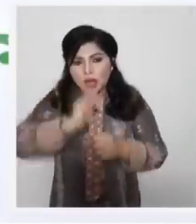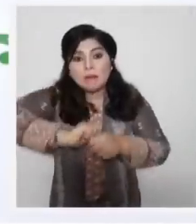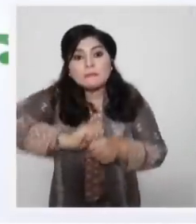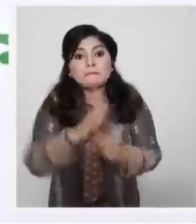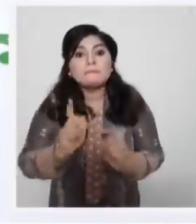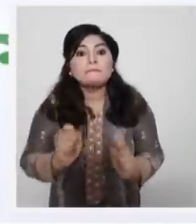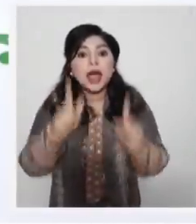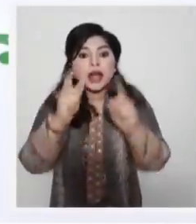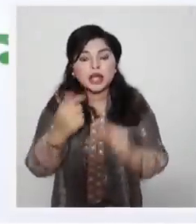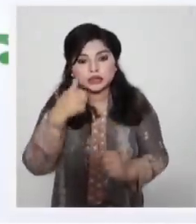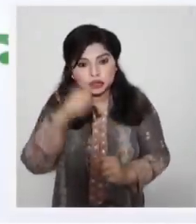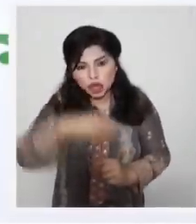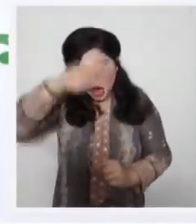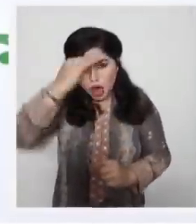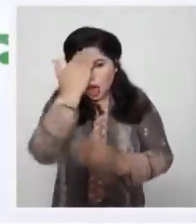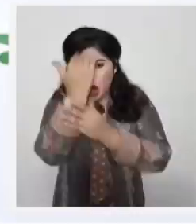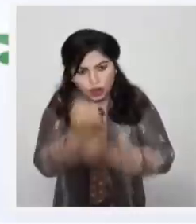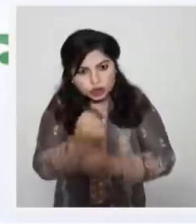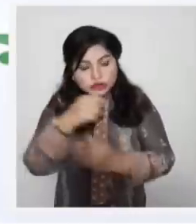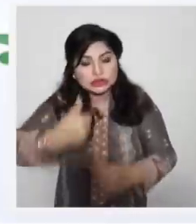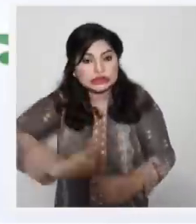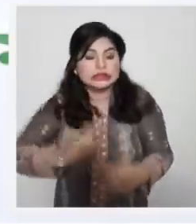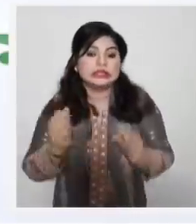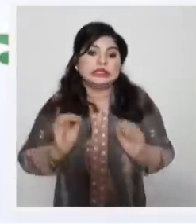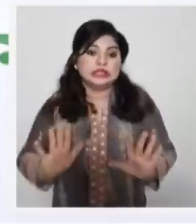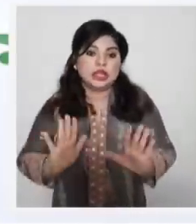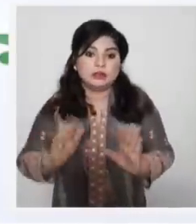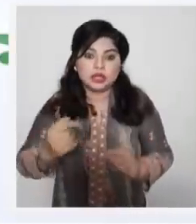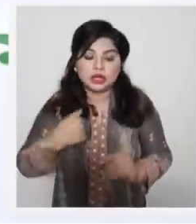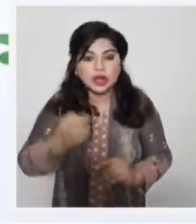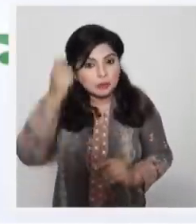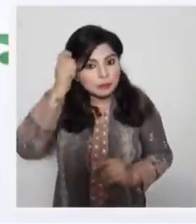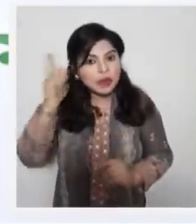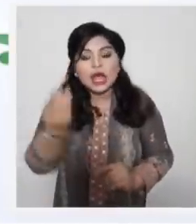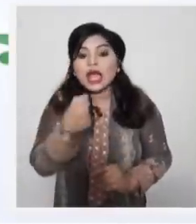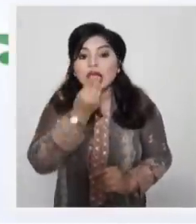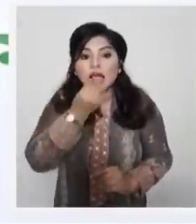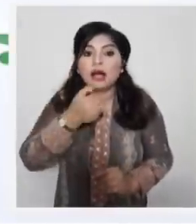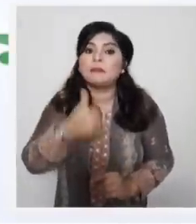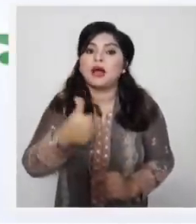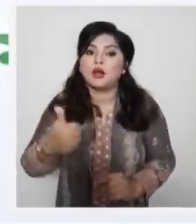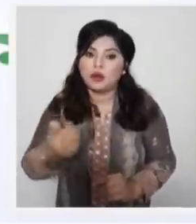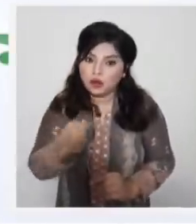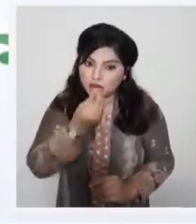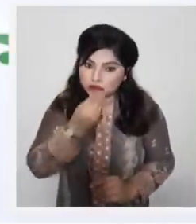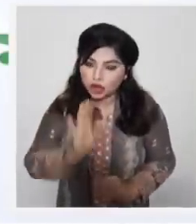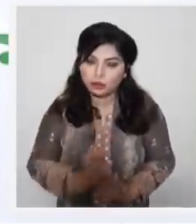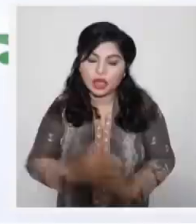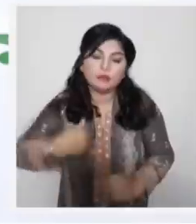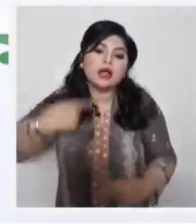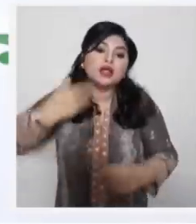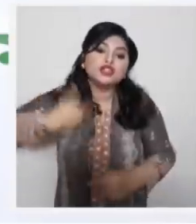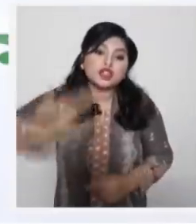এদিকে সবার খেয়াল রাখতে হবে। পুষ্টিকর খাবার খাওয়া, যারা আক্রান্ত হয়েছেন তারা যেন রোগ